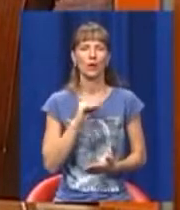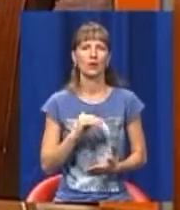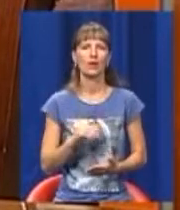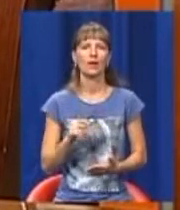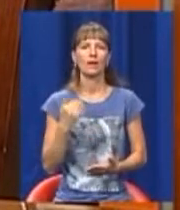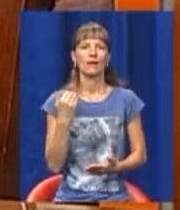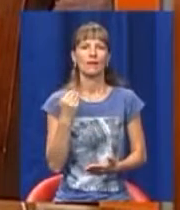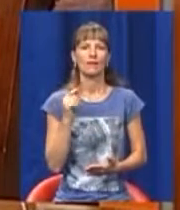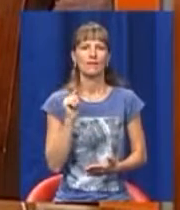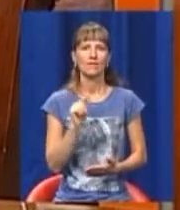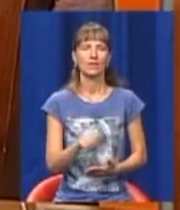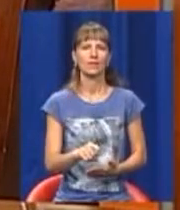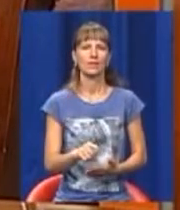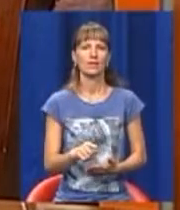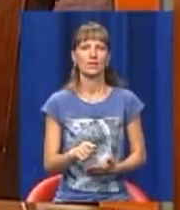Він